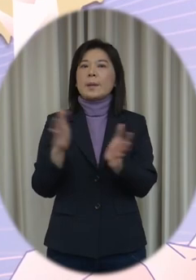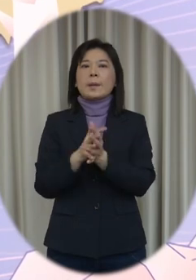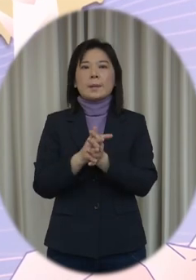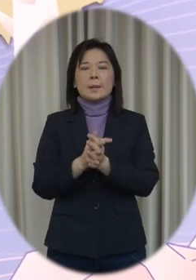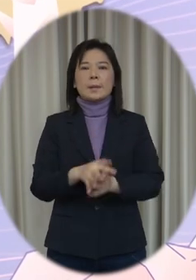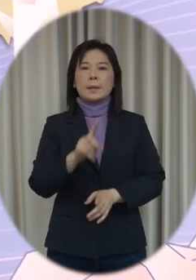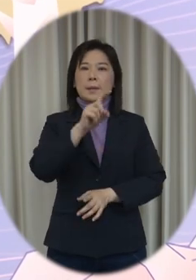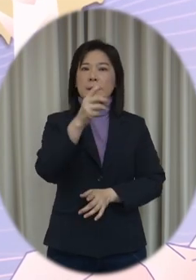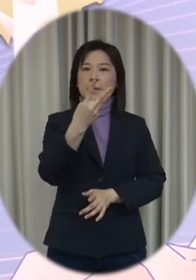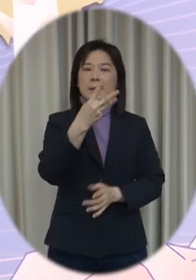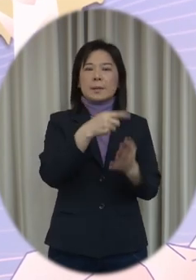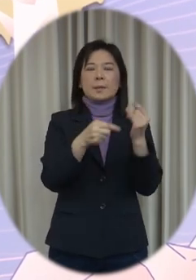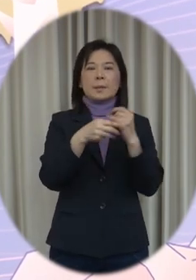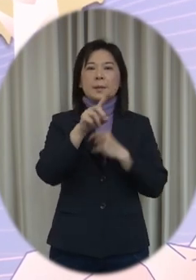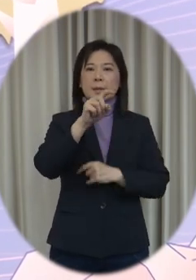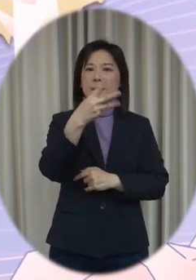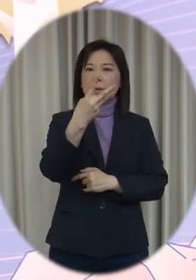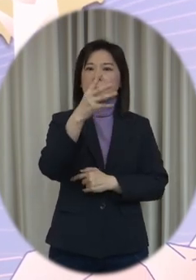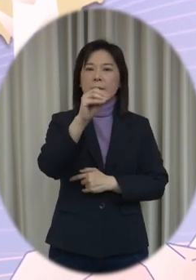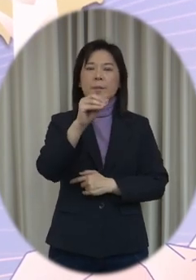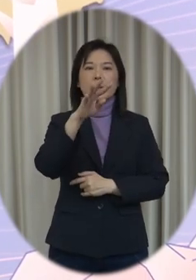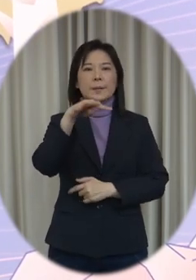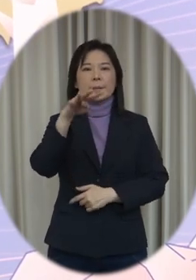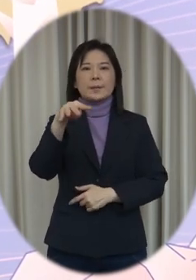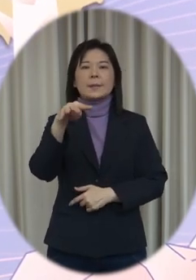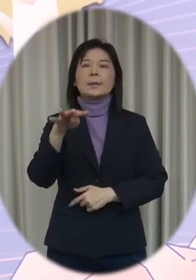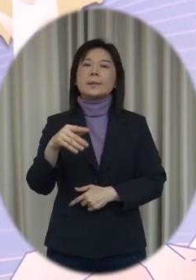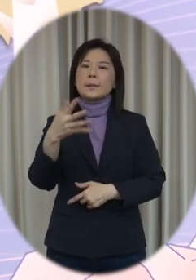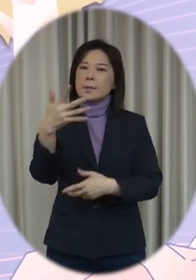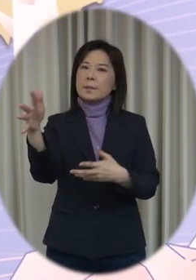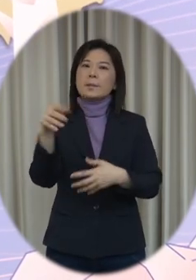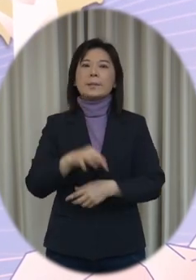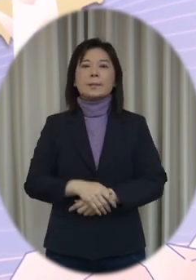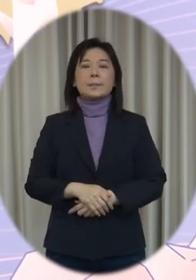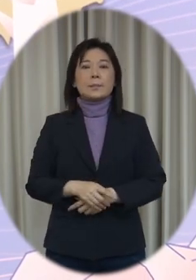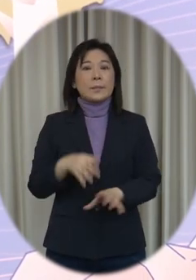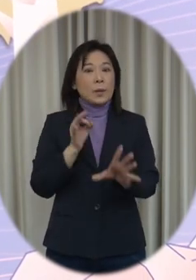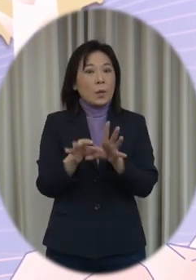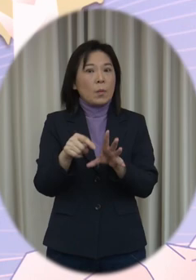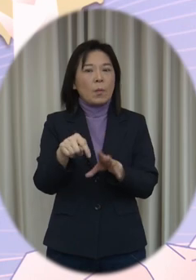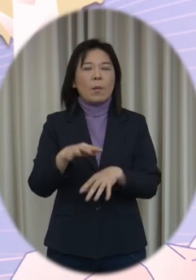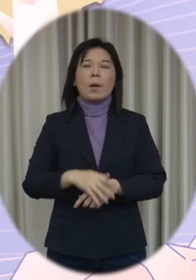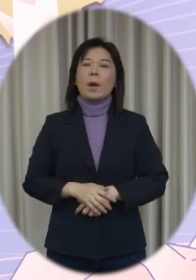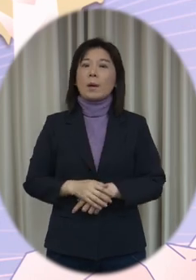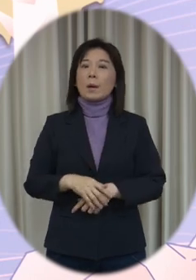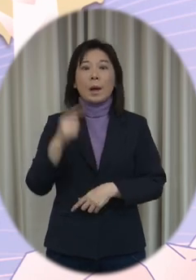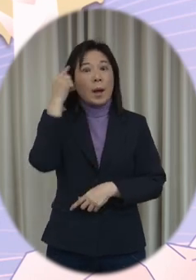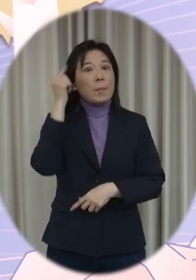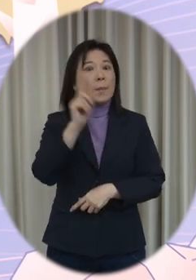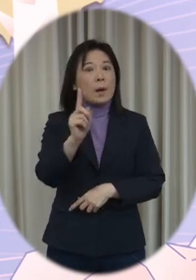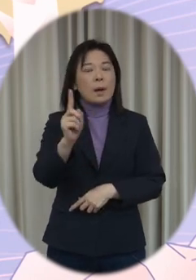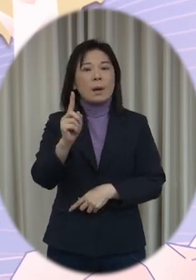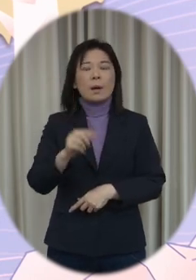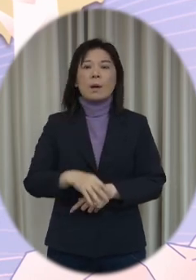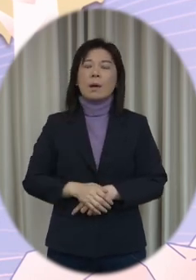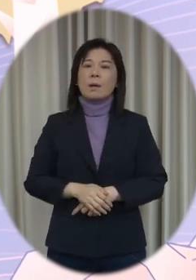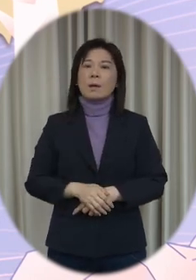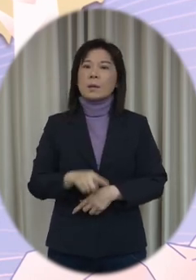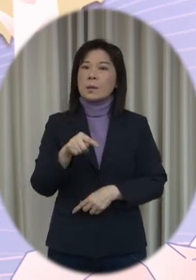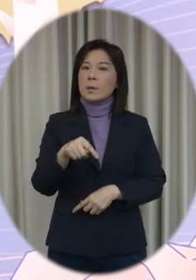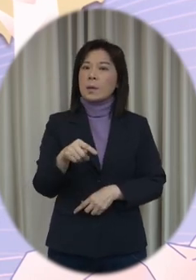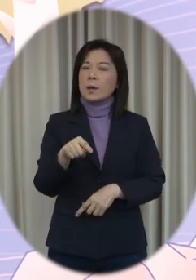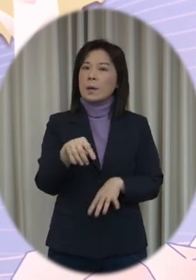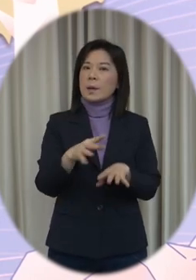了134,000余笔的一个捐款。那其实它代表的是不是只是一